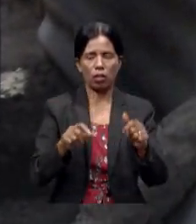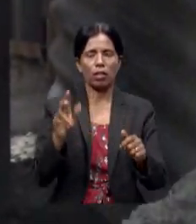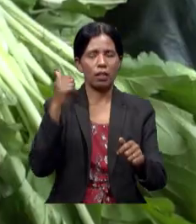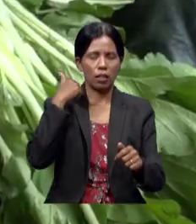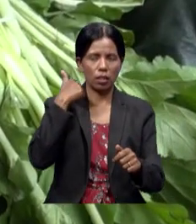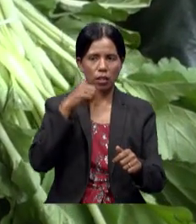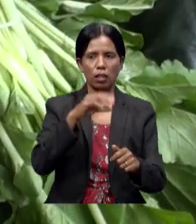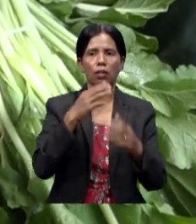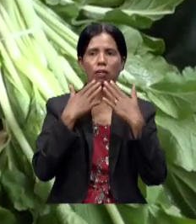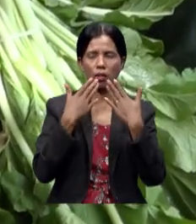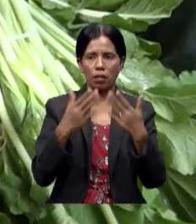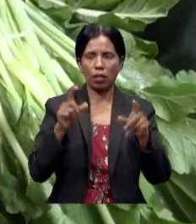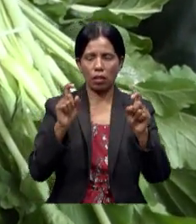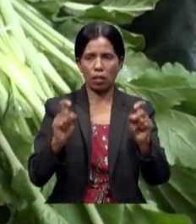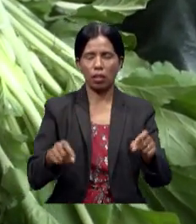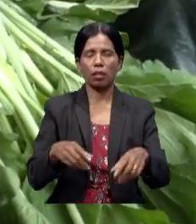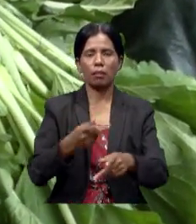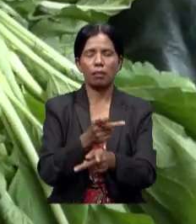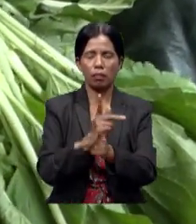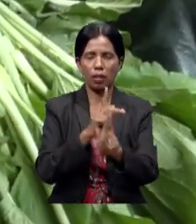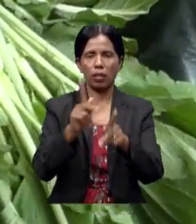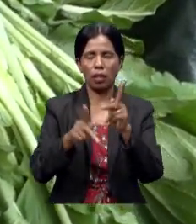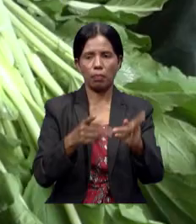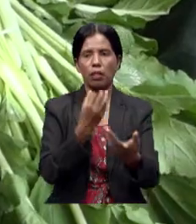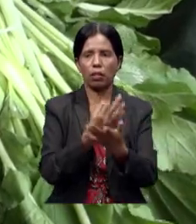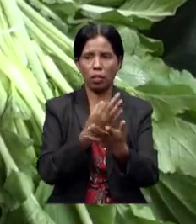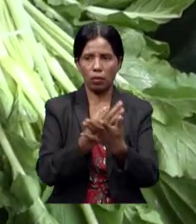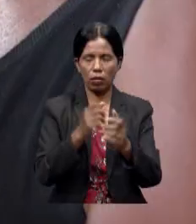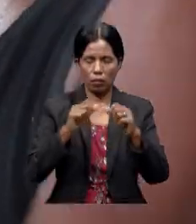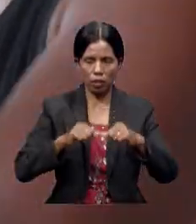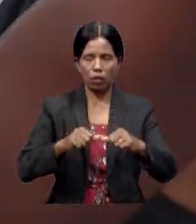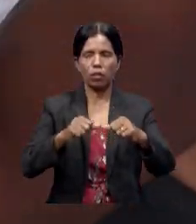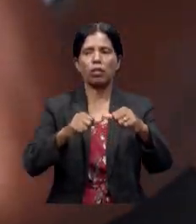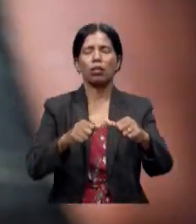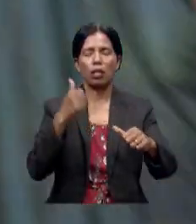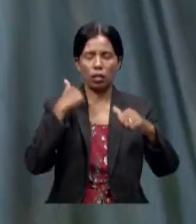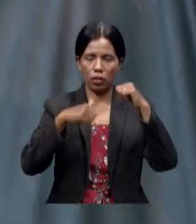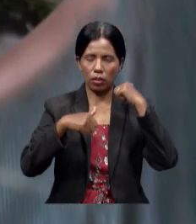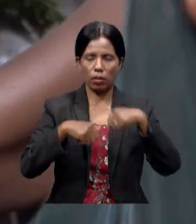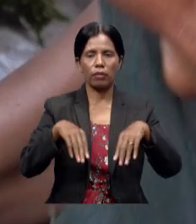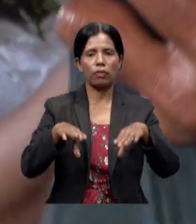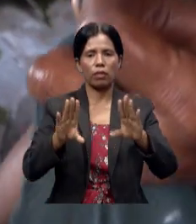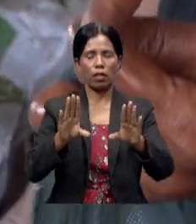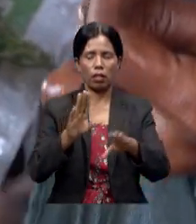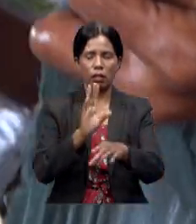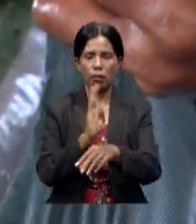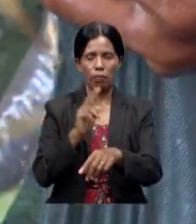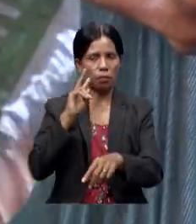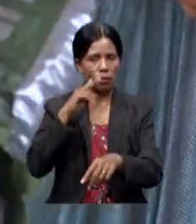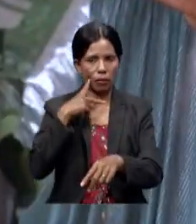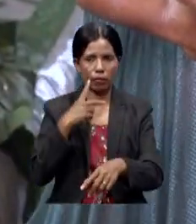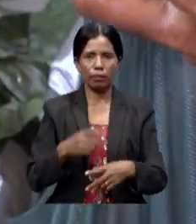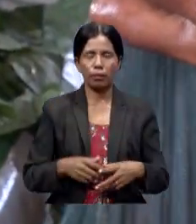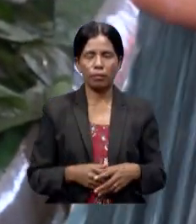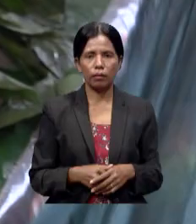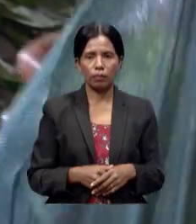Filomena, obrigado, tem que deve ema nia osan, rodi bele continua nia atividade fila limang né.